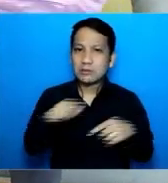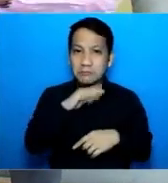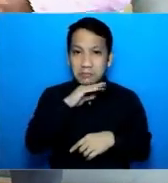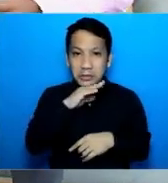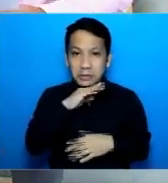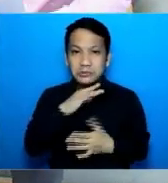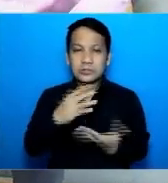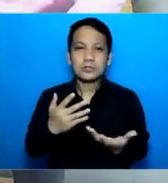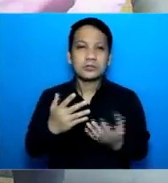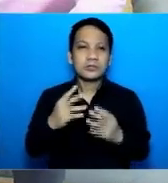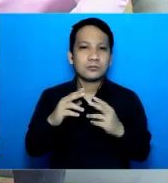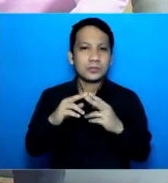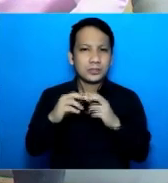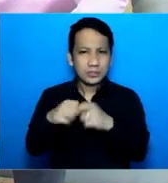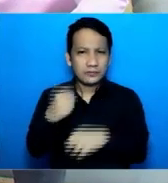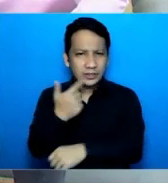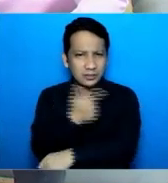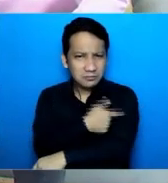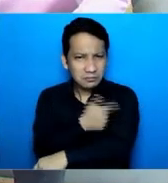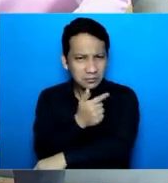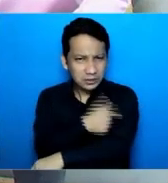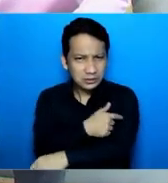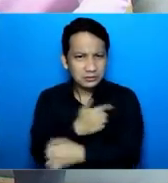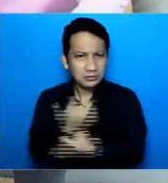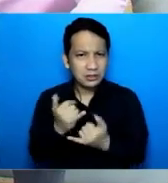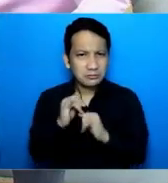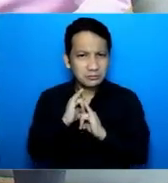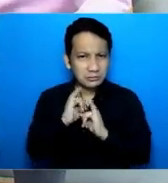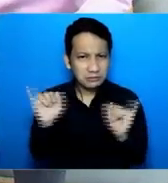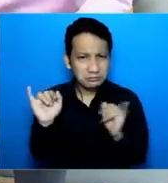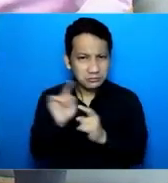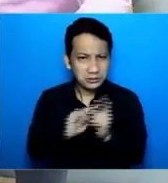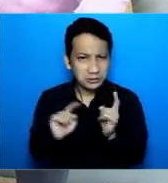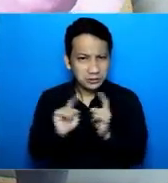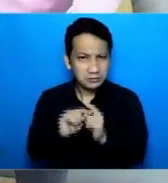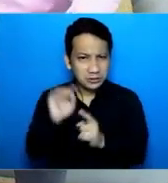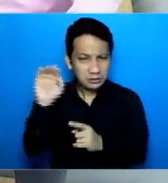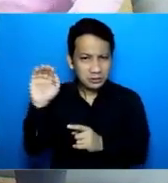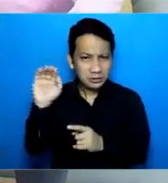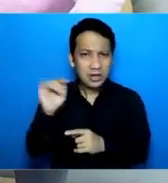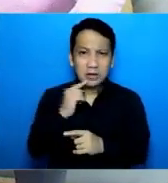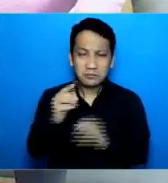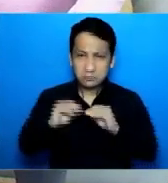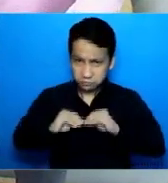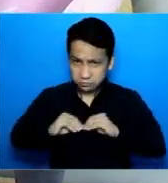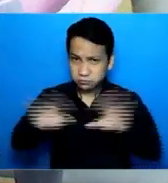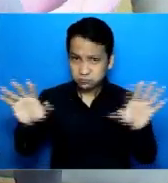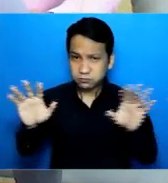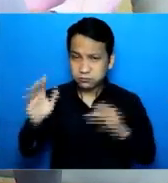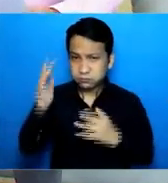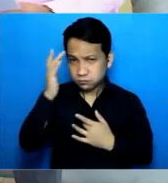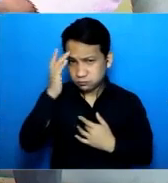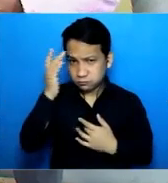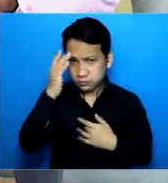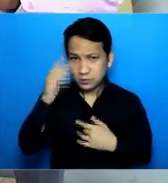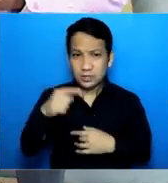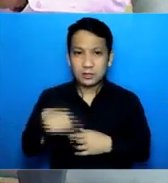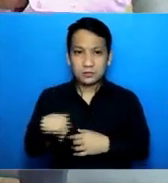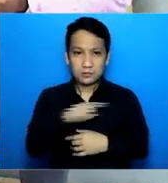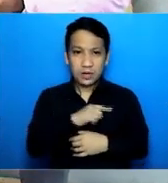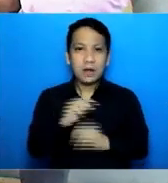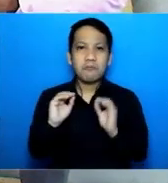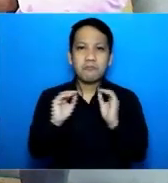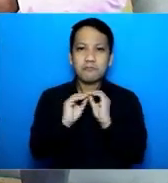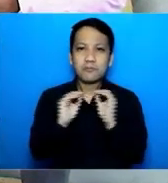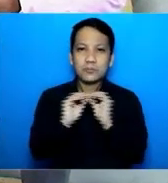mga vaccines, not all of them naman will be able to stop yung pagkalat ng sakit. But again, to be vaccinated is a lot